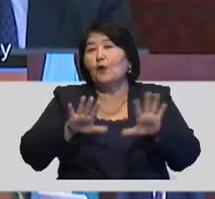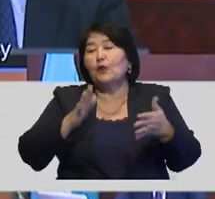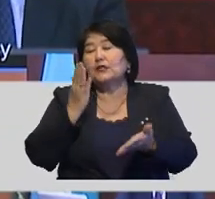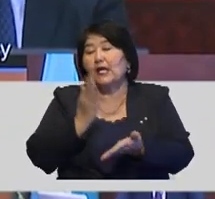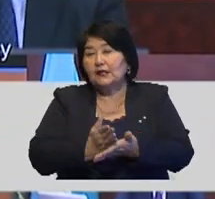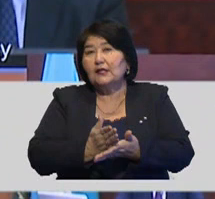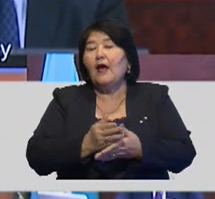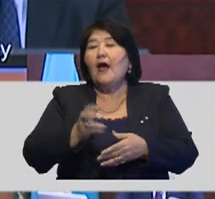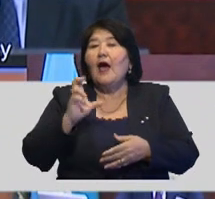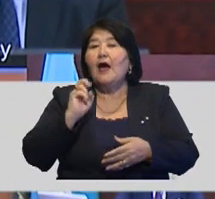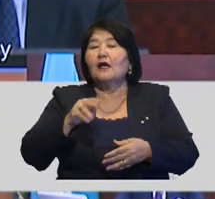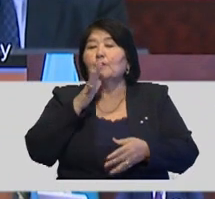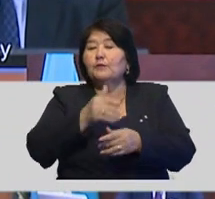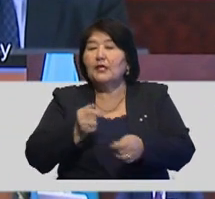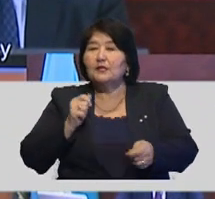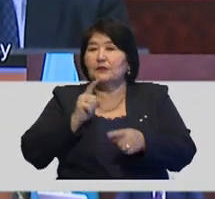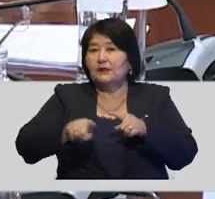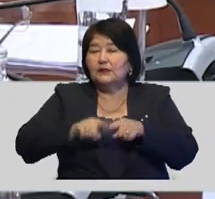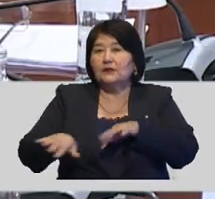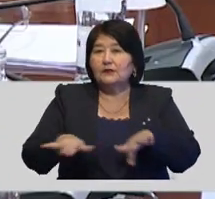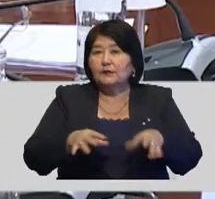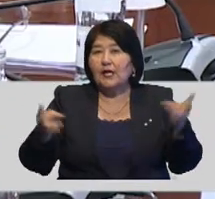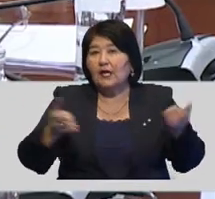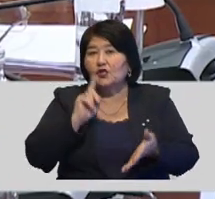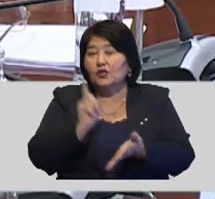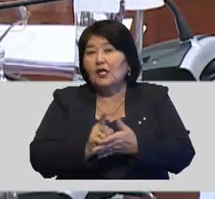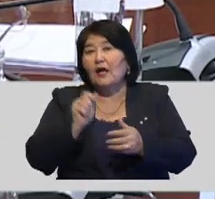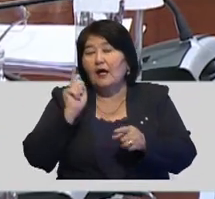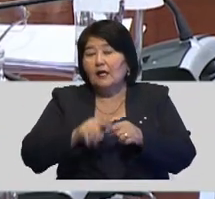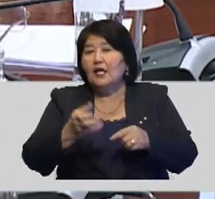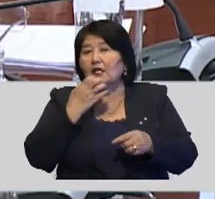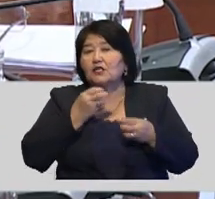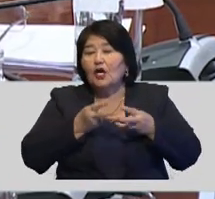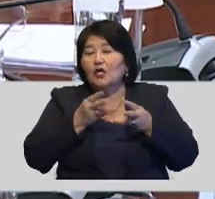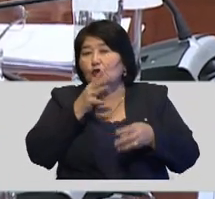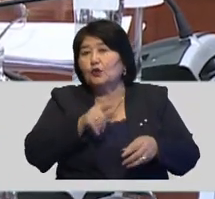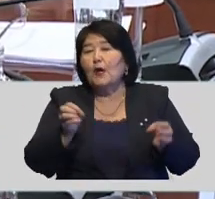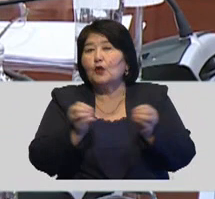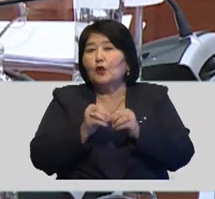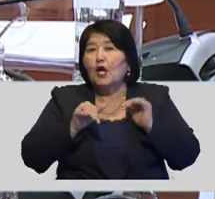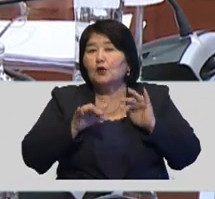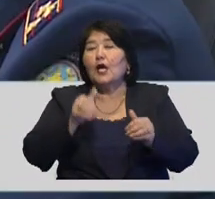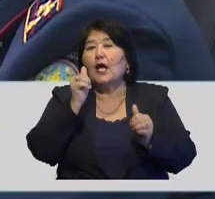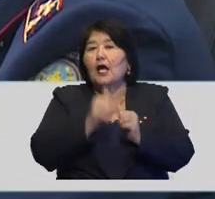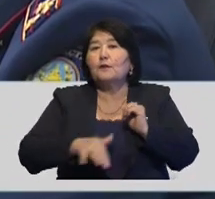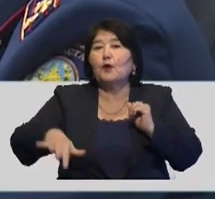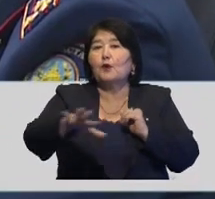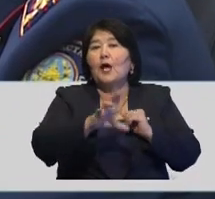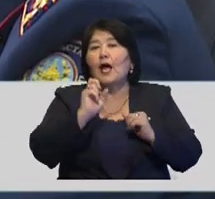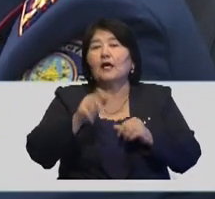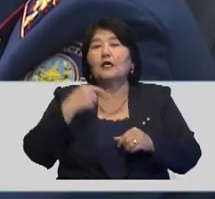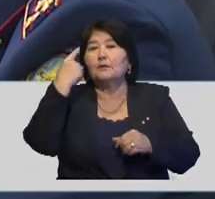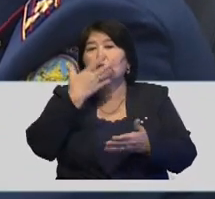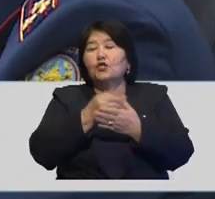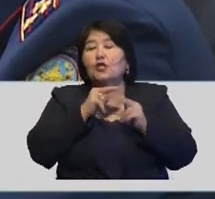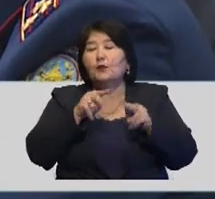орын алса, әкімдер мерзімінде шұғыл шаралар қабылдау қажет деді. Әрі қысқа жылыту маусымының тұрақты өтуі әрбір өңір әкімінің жеке